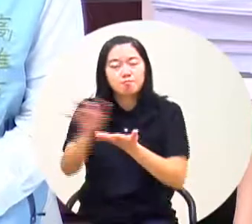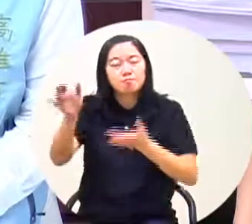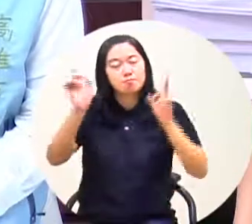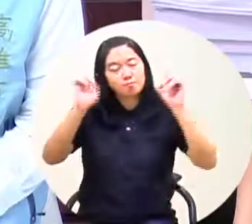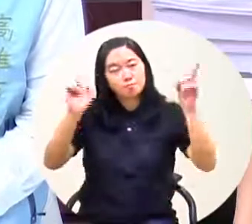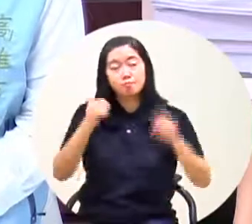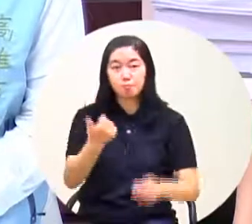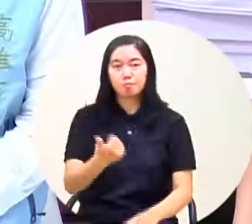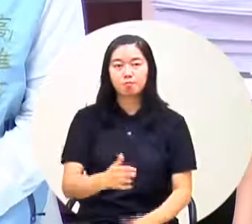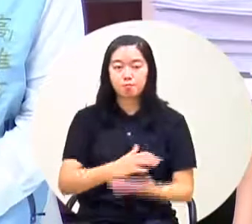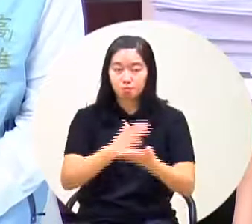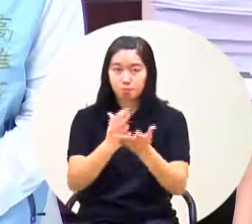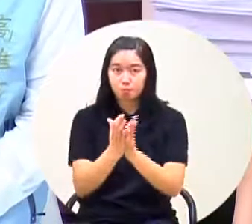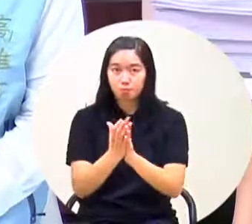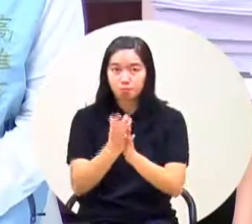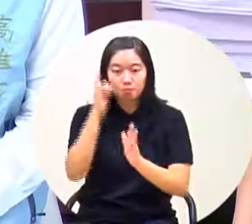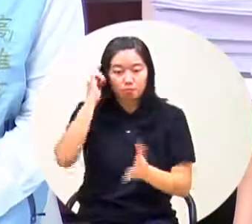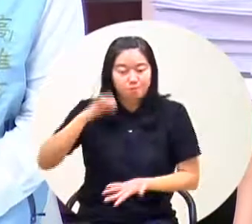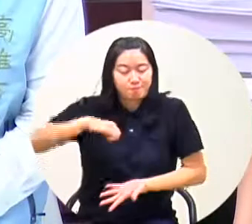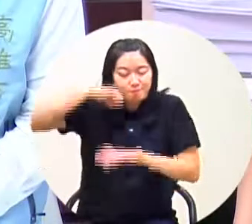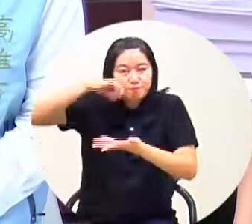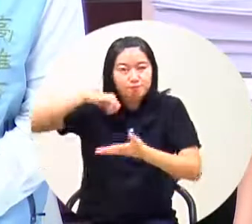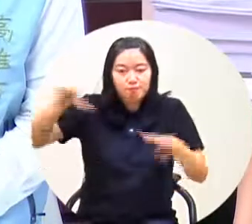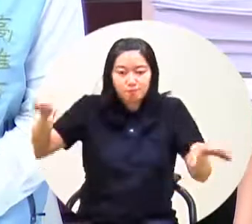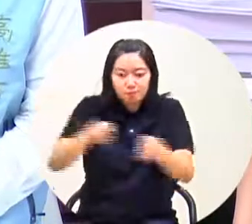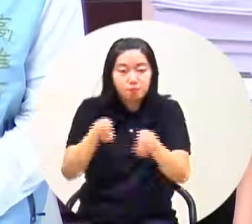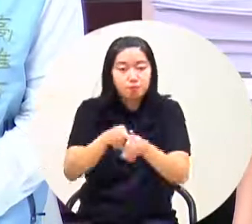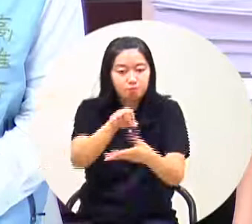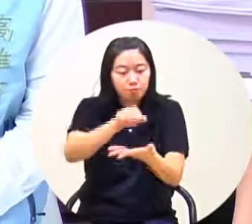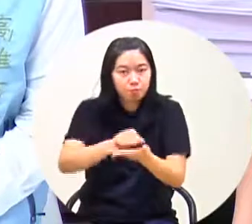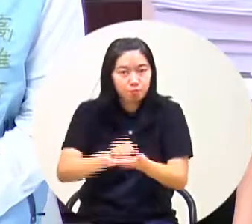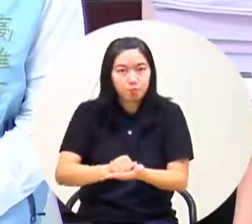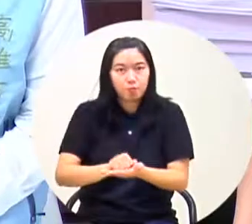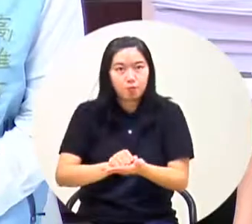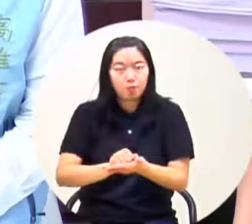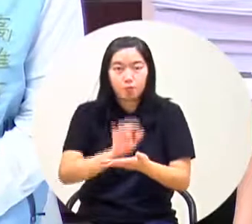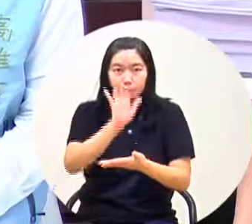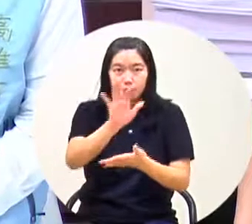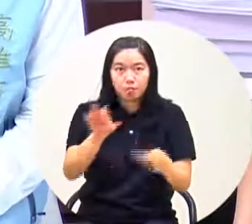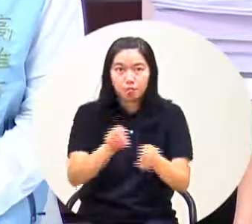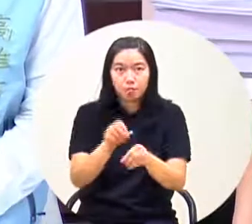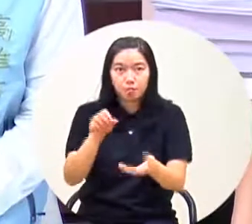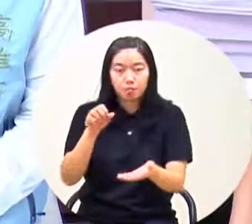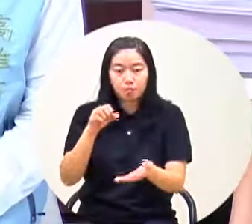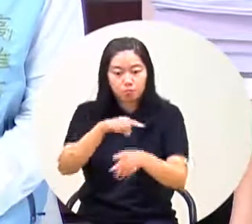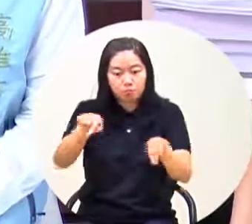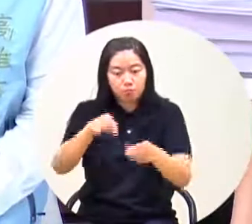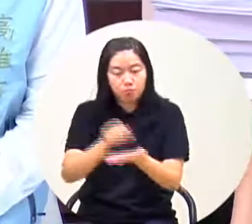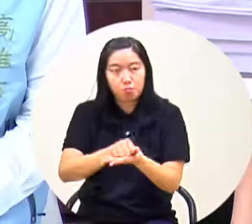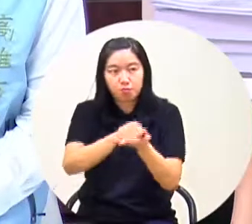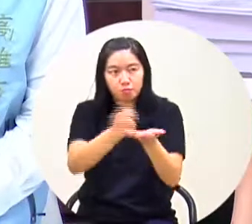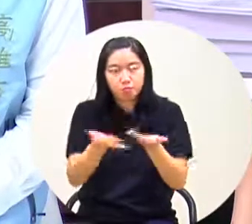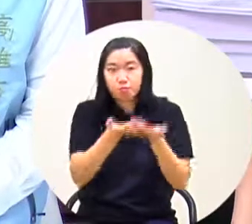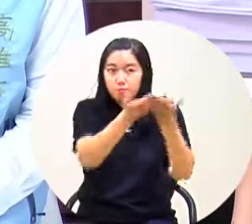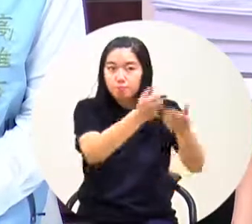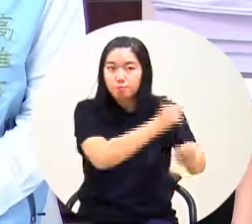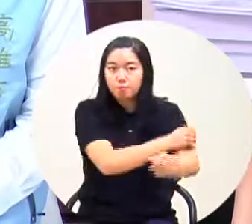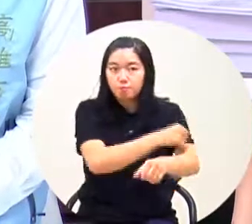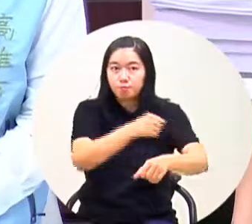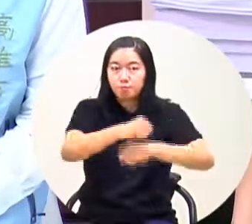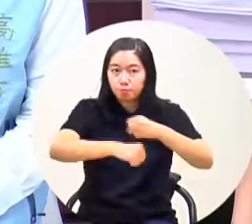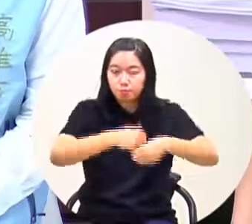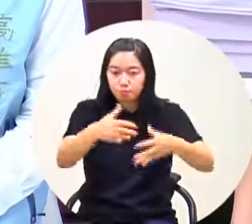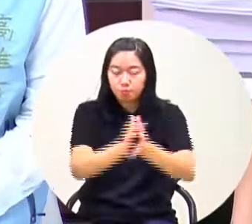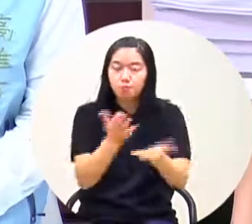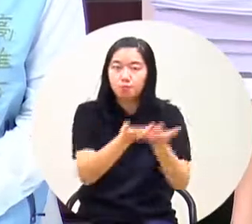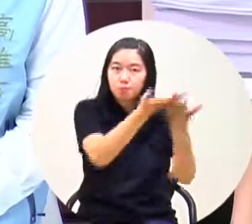这些意见其实我拢有透过各种的平台哈，让劳动部那边也知道哈。所以修法的部分